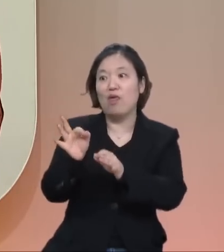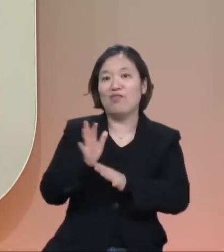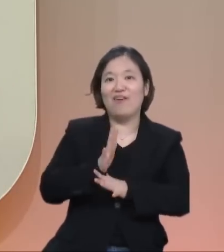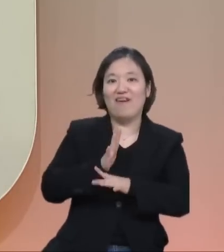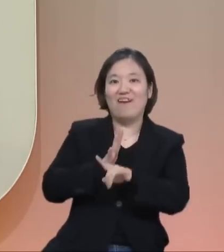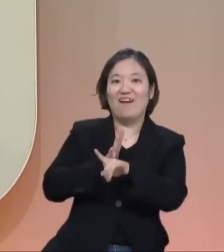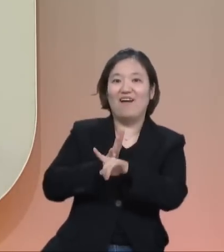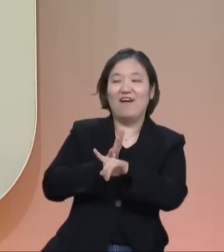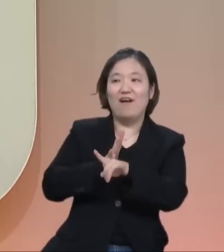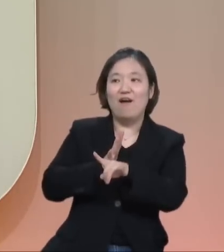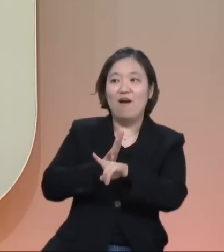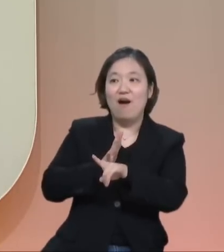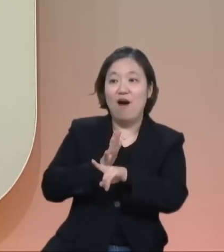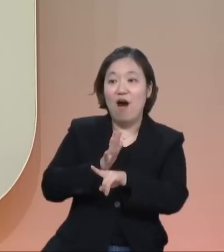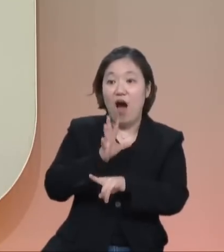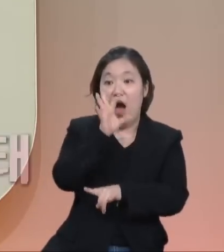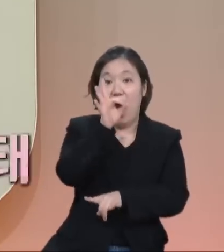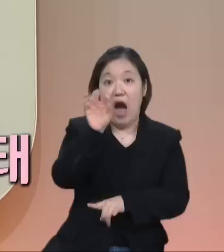정상이더래요